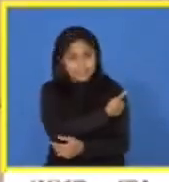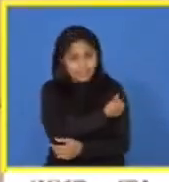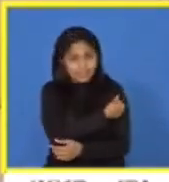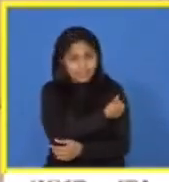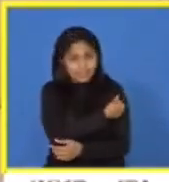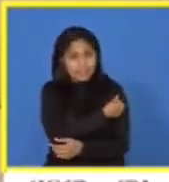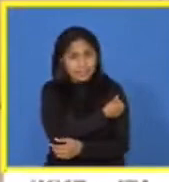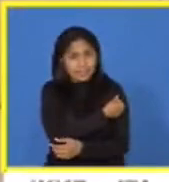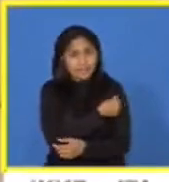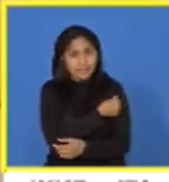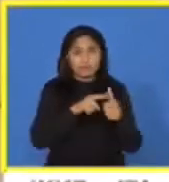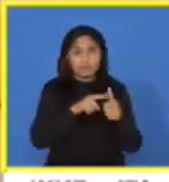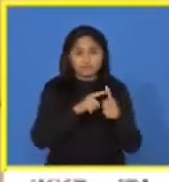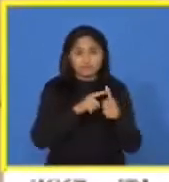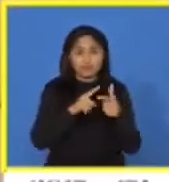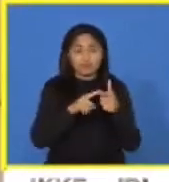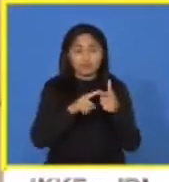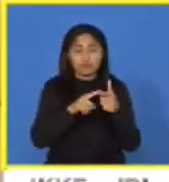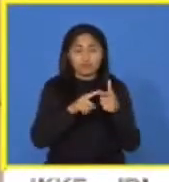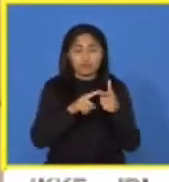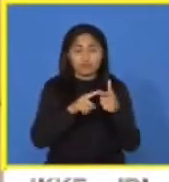terus dijalankan dan